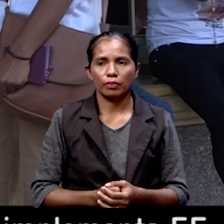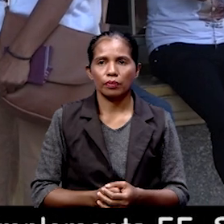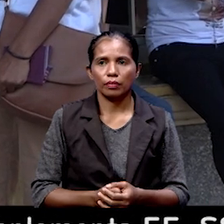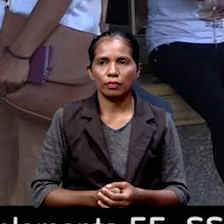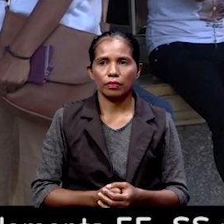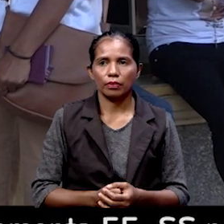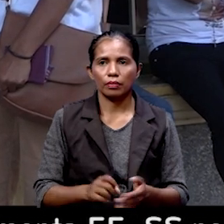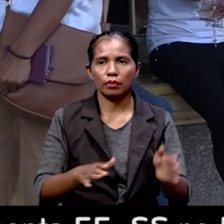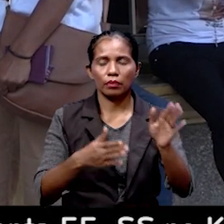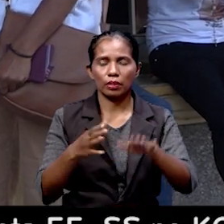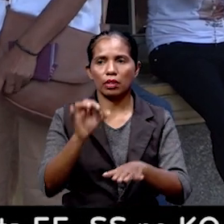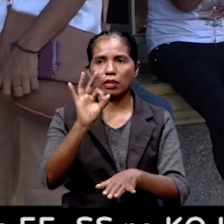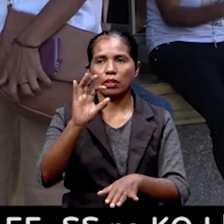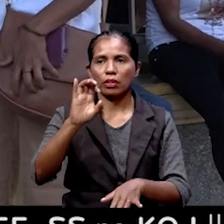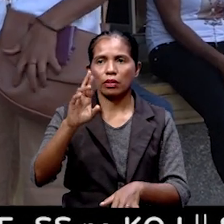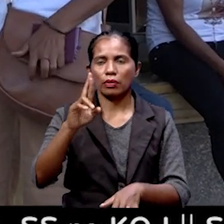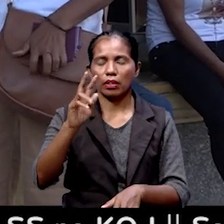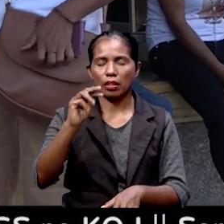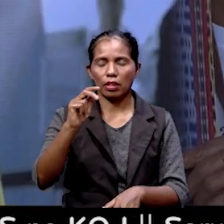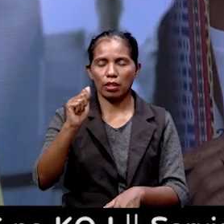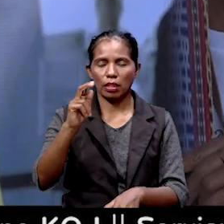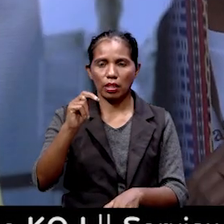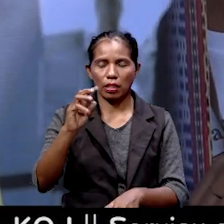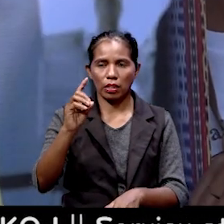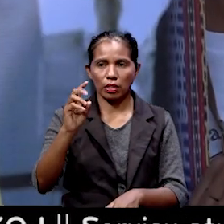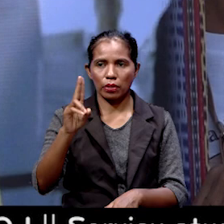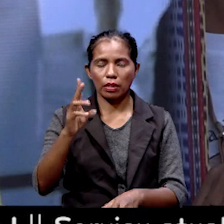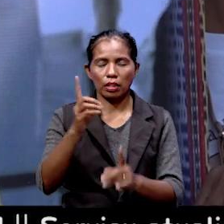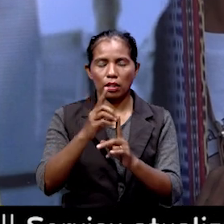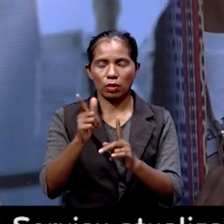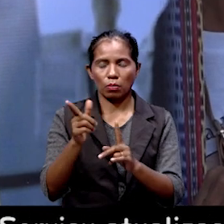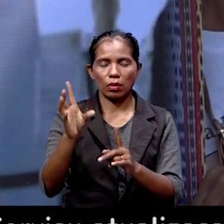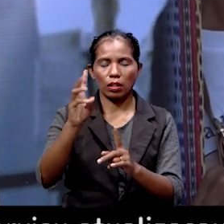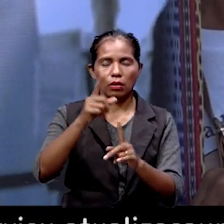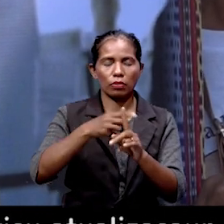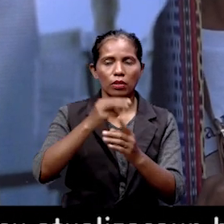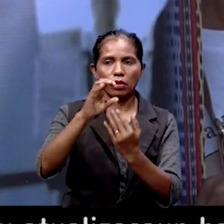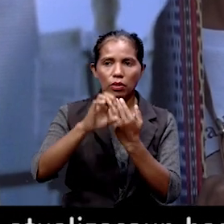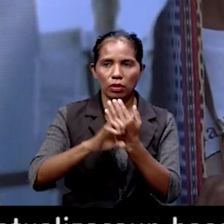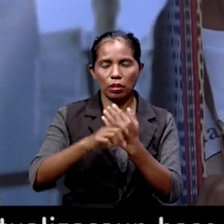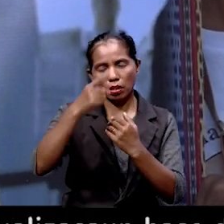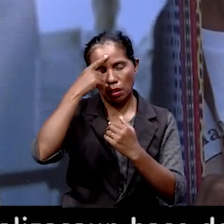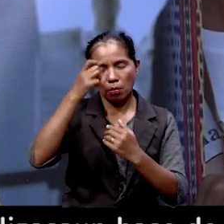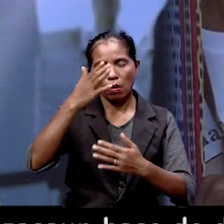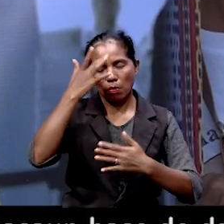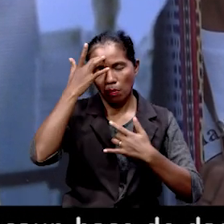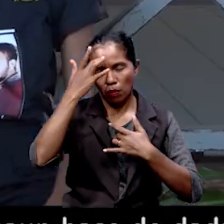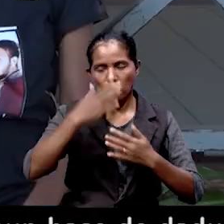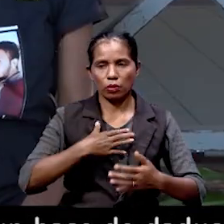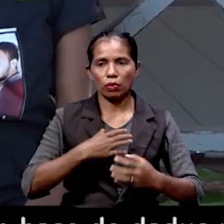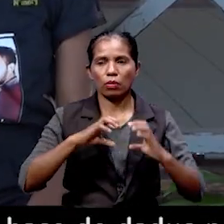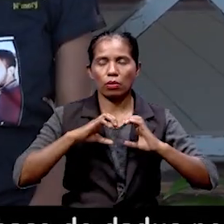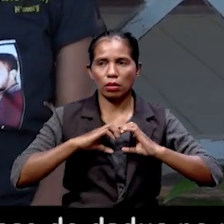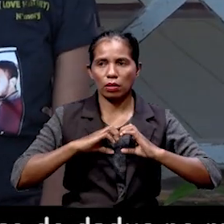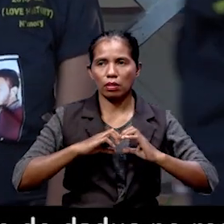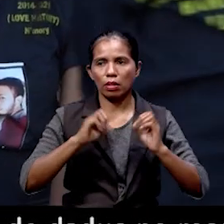Mate bien Fernando Pereira de Jesus mate ihe Inglaterra ihe lorong ruanul resinian fulan Junyo tambah moras kurasaun. Hafuin mate bien tengki